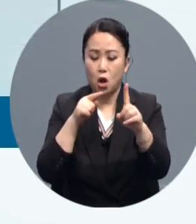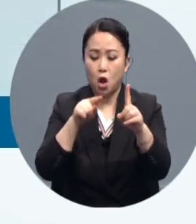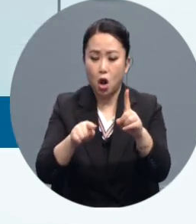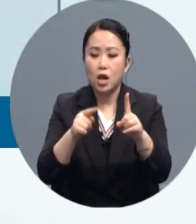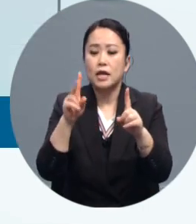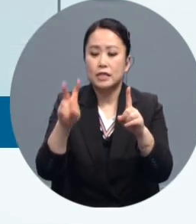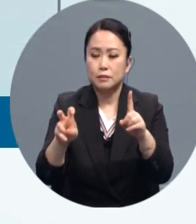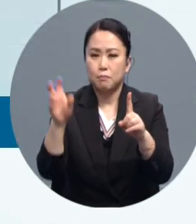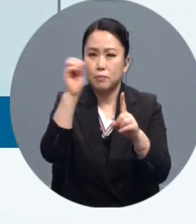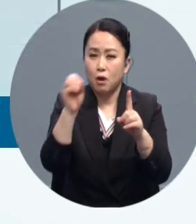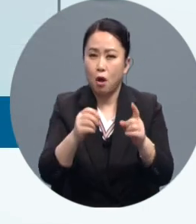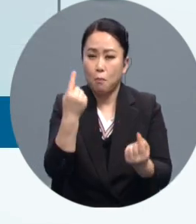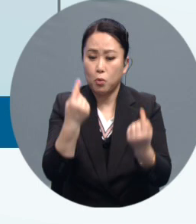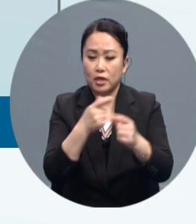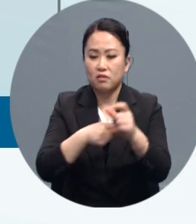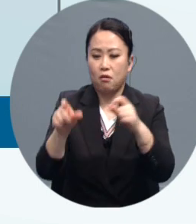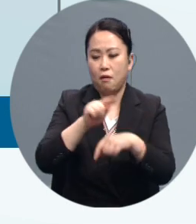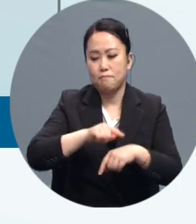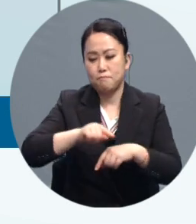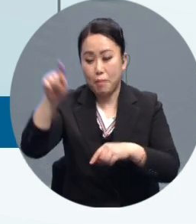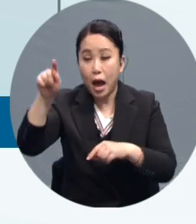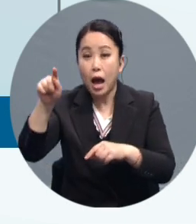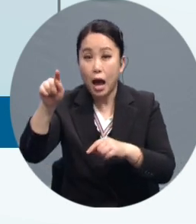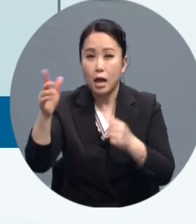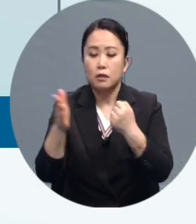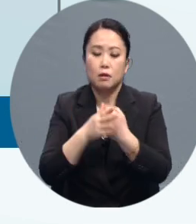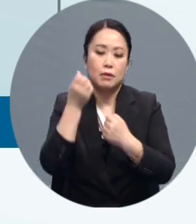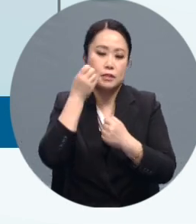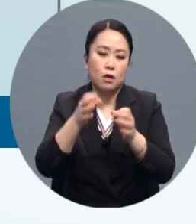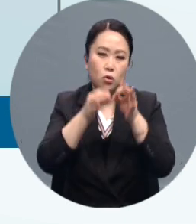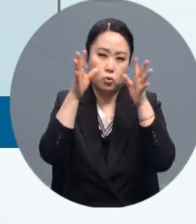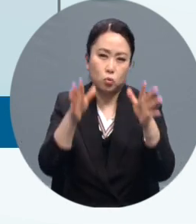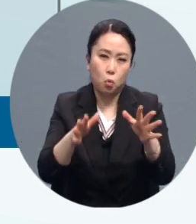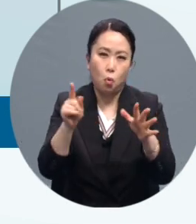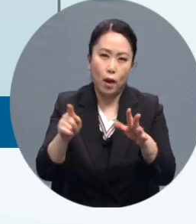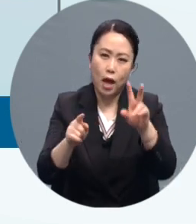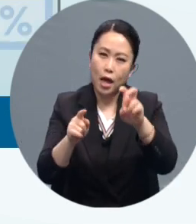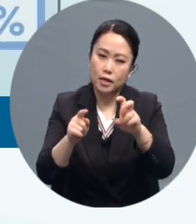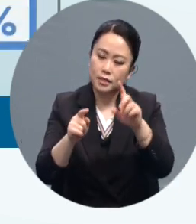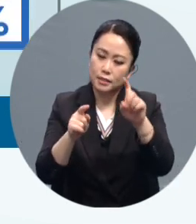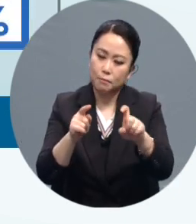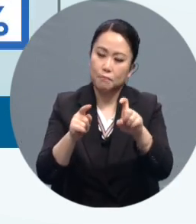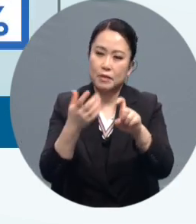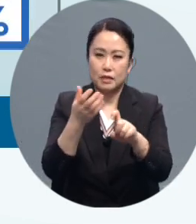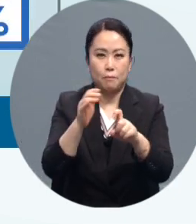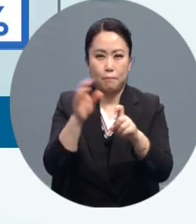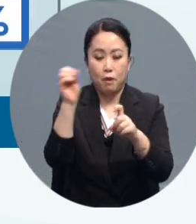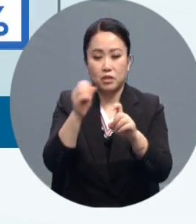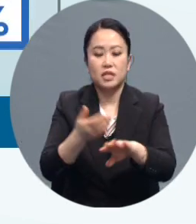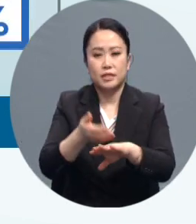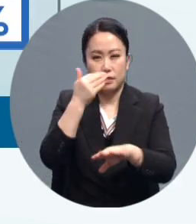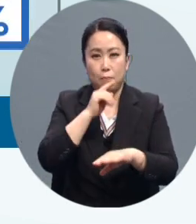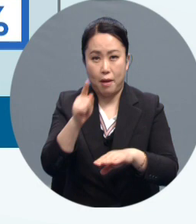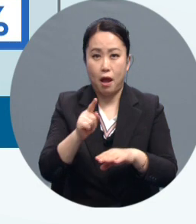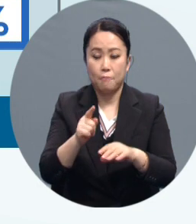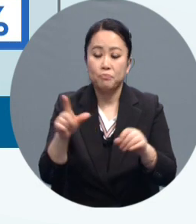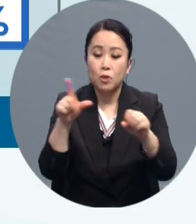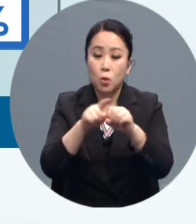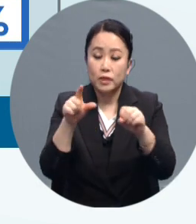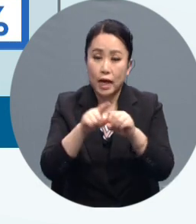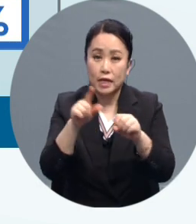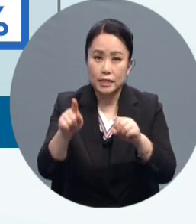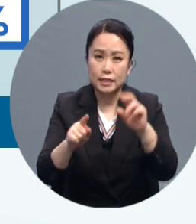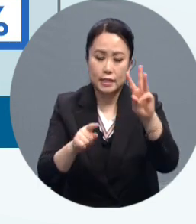21.1%에서 상승폭을 더 키우면서 4개월째 두 자릿수 상승세를 이어가고 있습니다. 특히 도시가스는